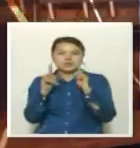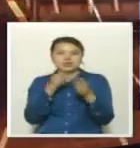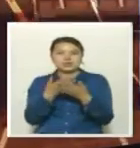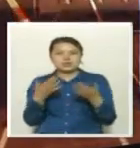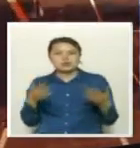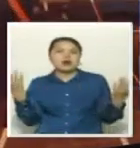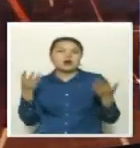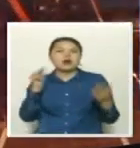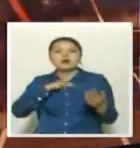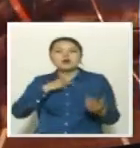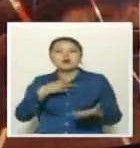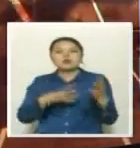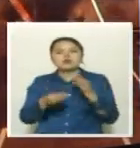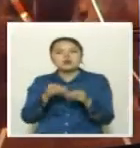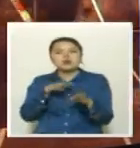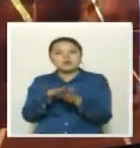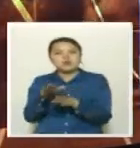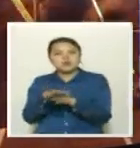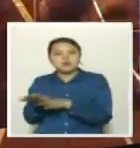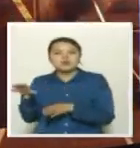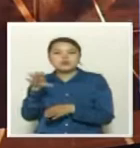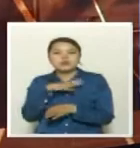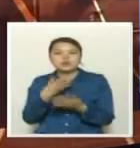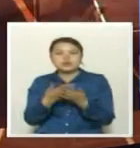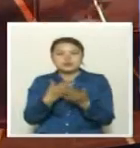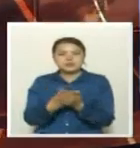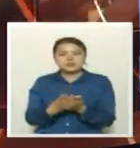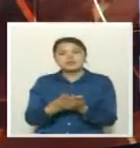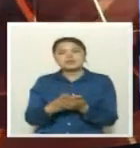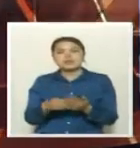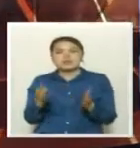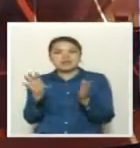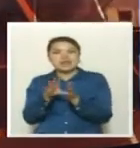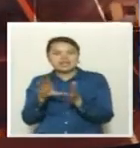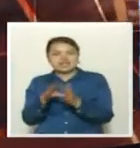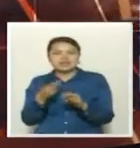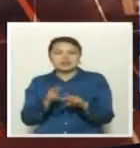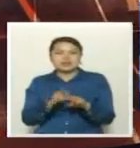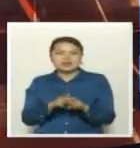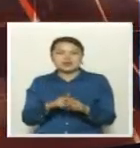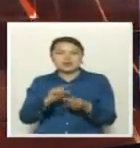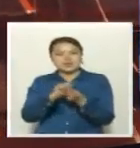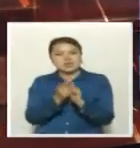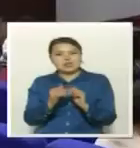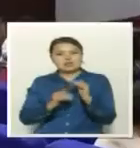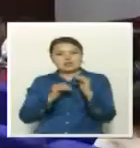жұмыстары туралы мағлұматтар берді. Жарыққа жұмсалатын төлемдердің тарифі өзгере ме? Толығырақ тілші